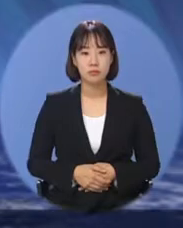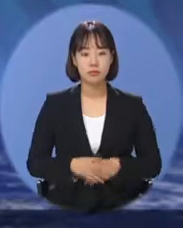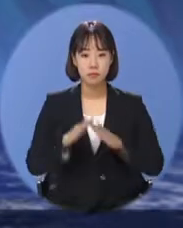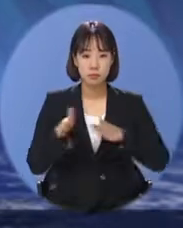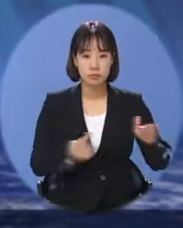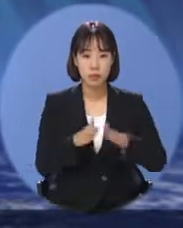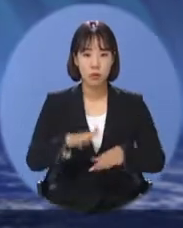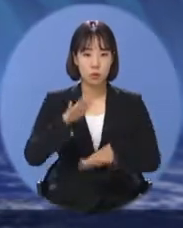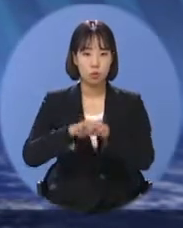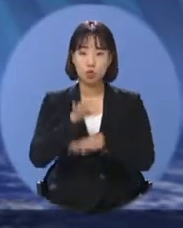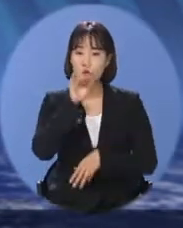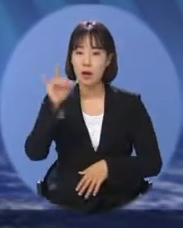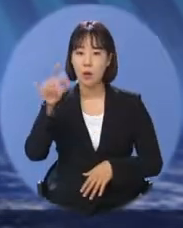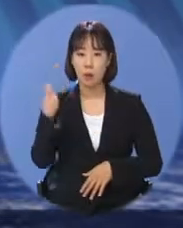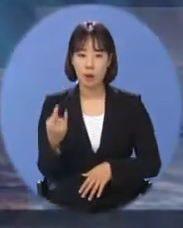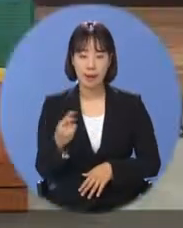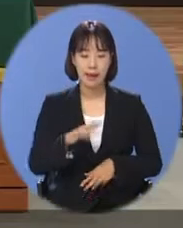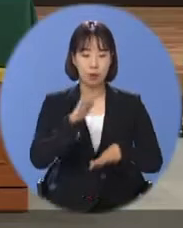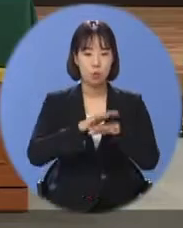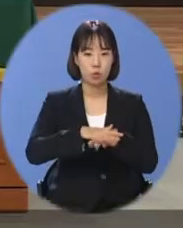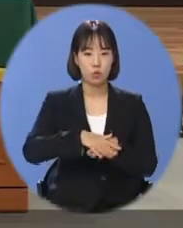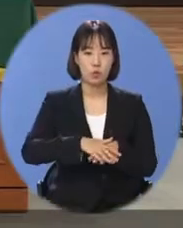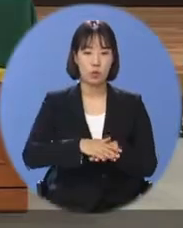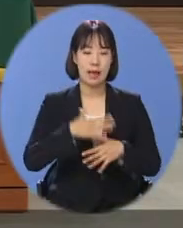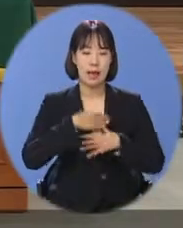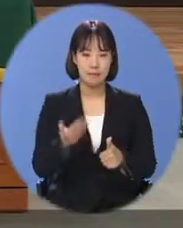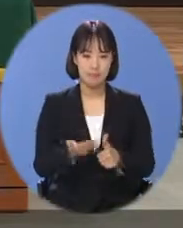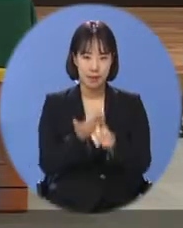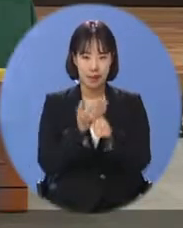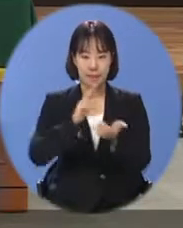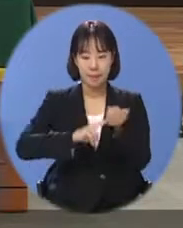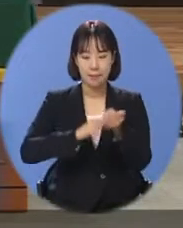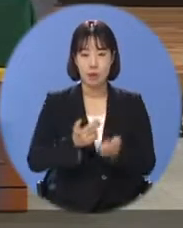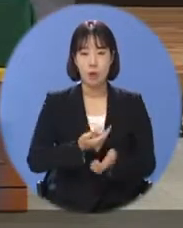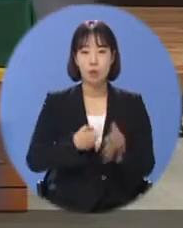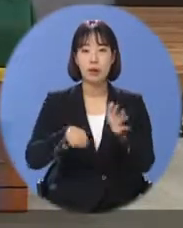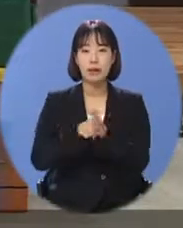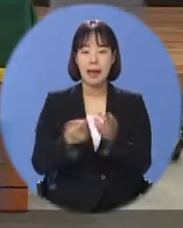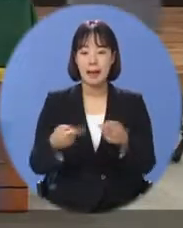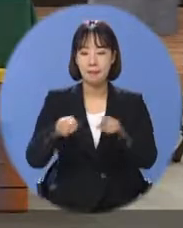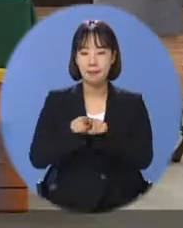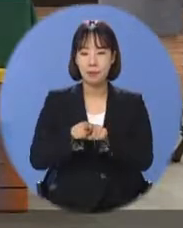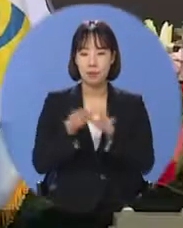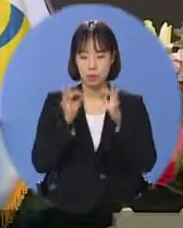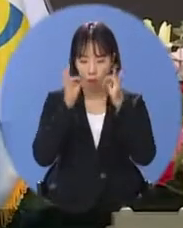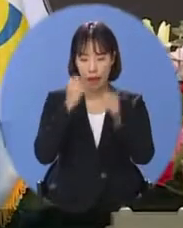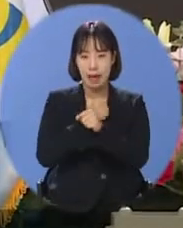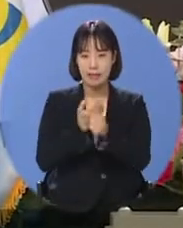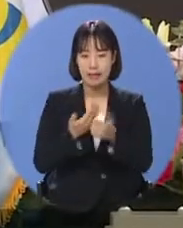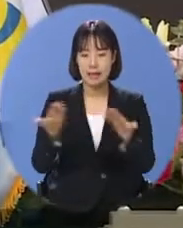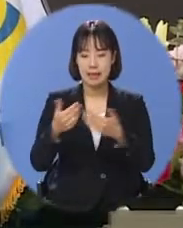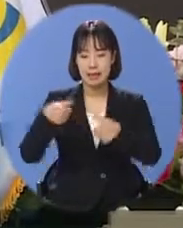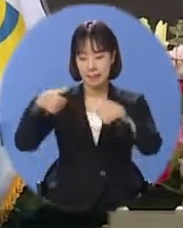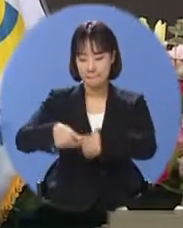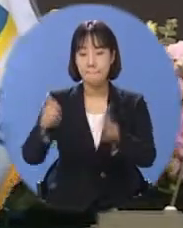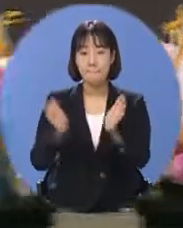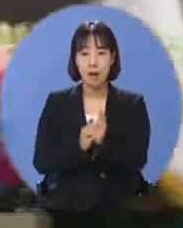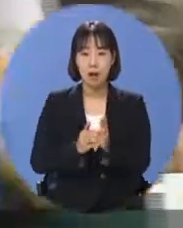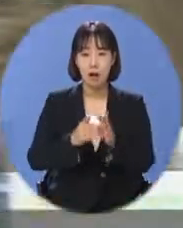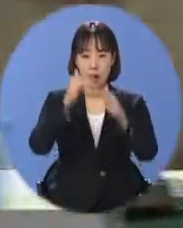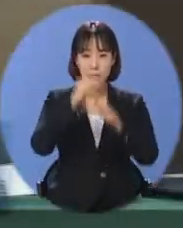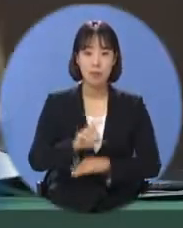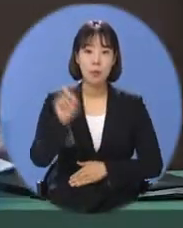전라남도와 농협중앙회가 전남산 농축산물의 안정적인 생산과 판로 확대를 위해서 공동 노력한다는 업무 협약을 맺었습니다. 주요